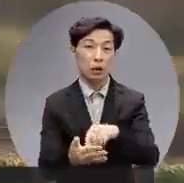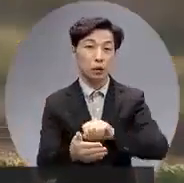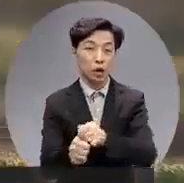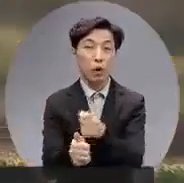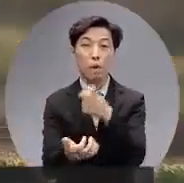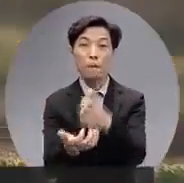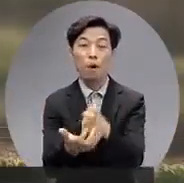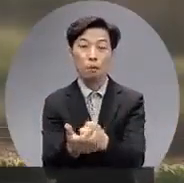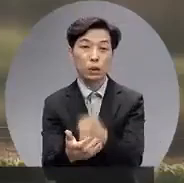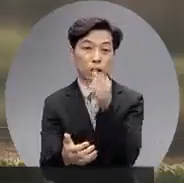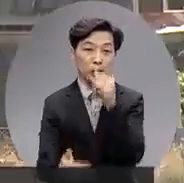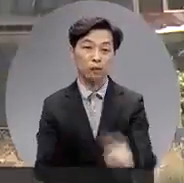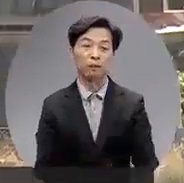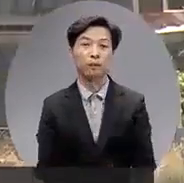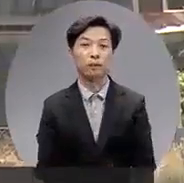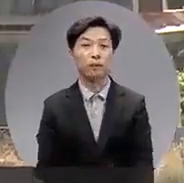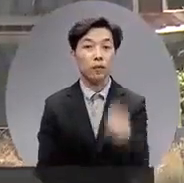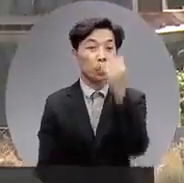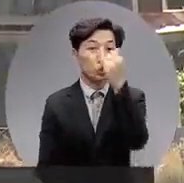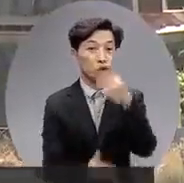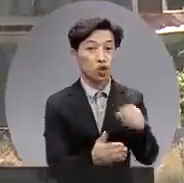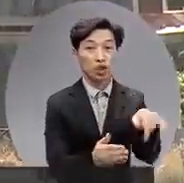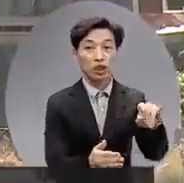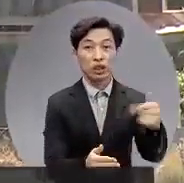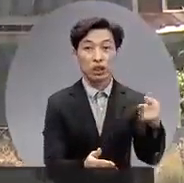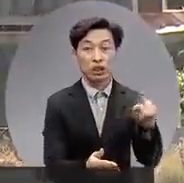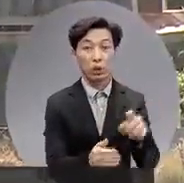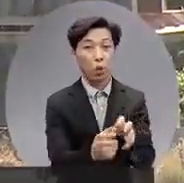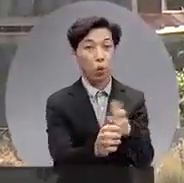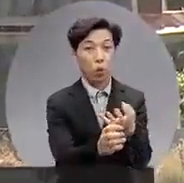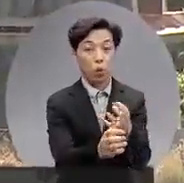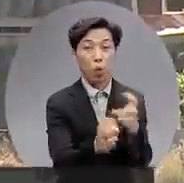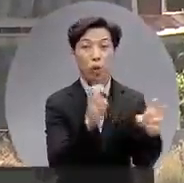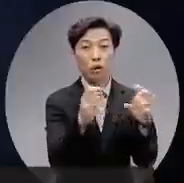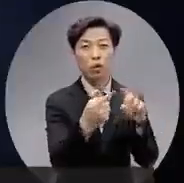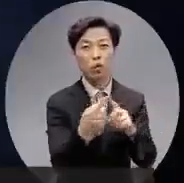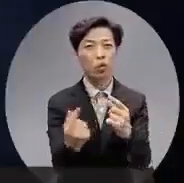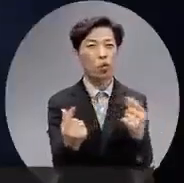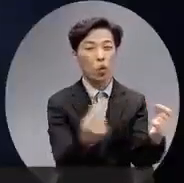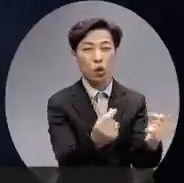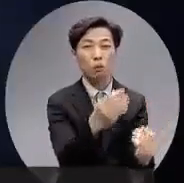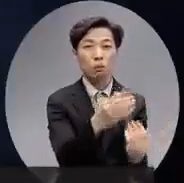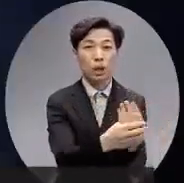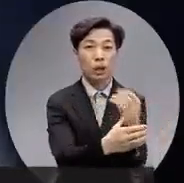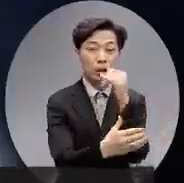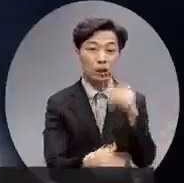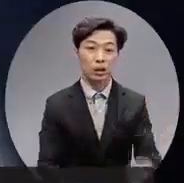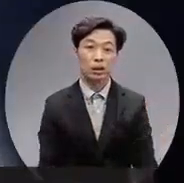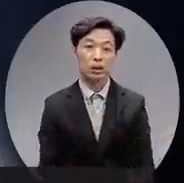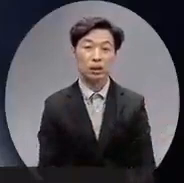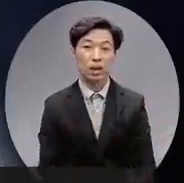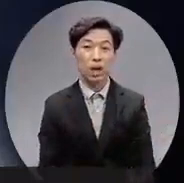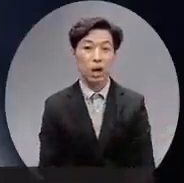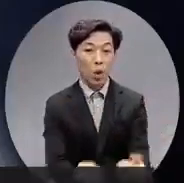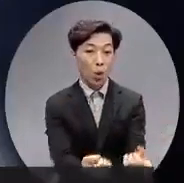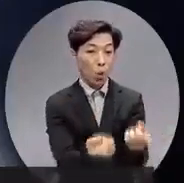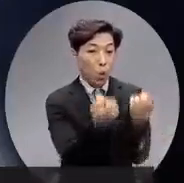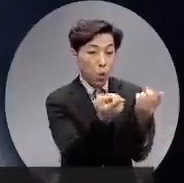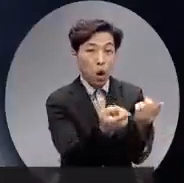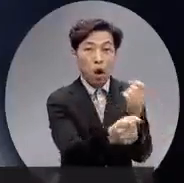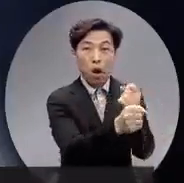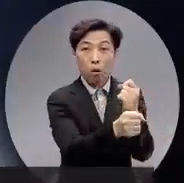지난 21일 충주시 신니면에 건설용 콘크리트 제조업체에서도 마찬가지 지게차로 콘크리트 기둥을 화물차에 싣던